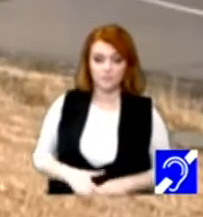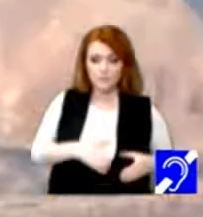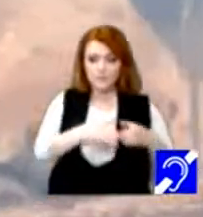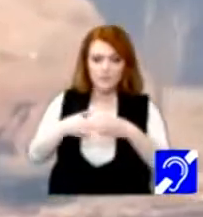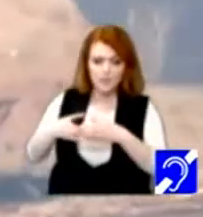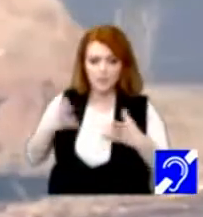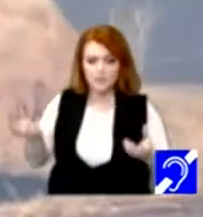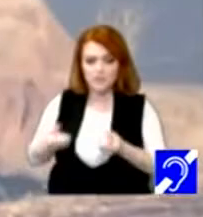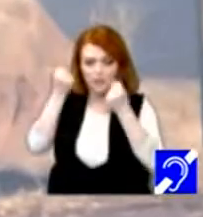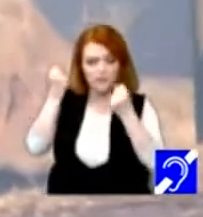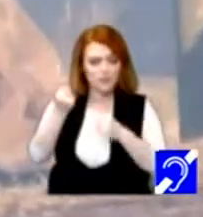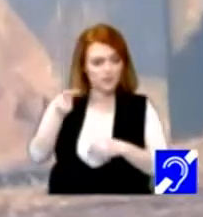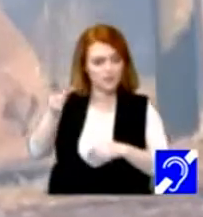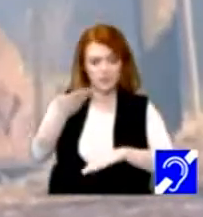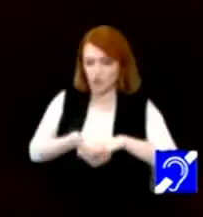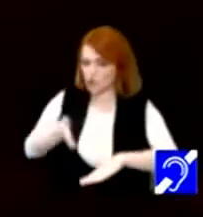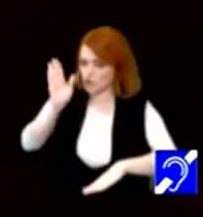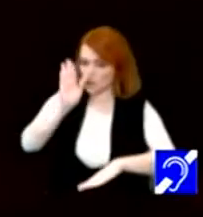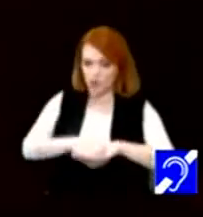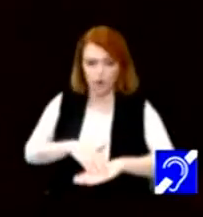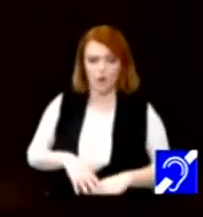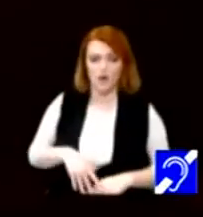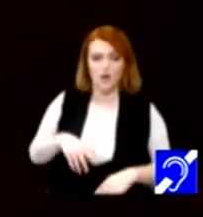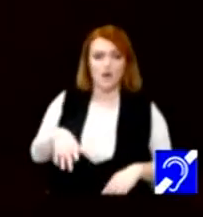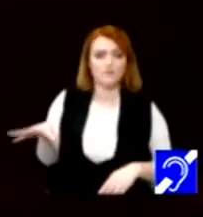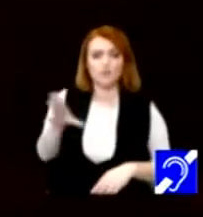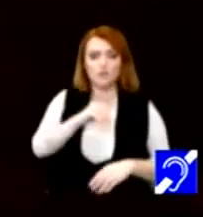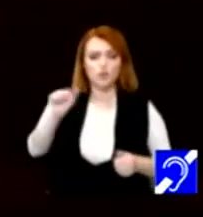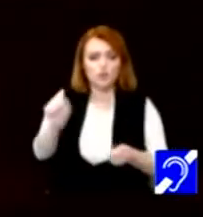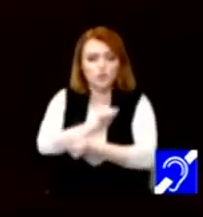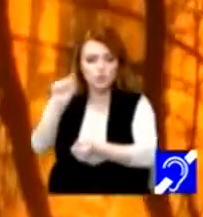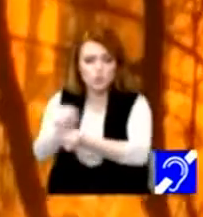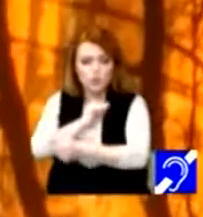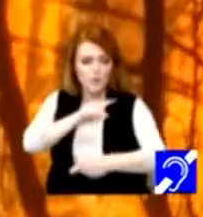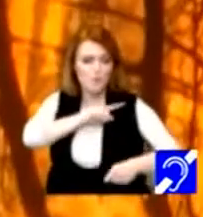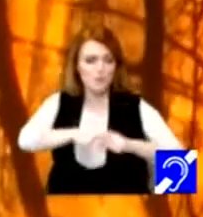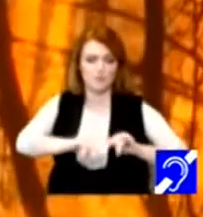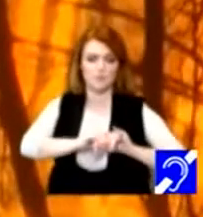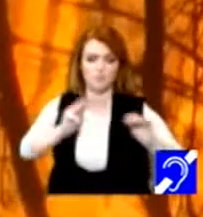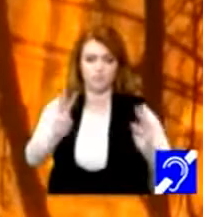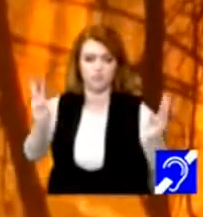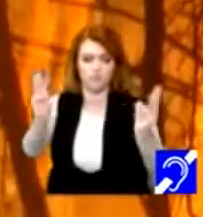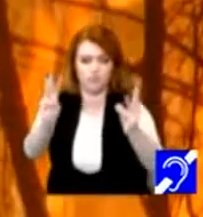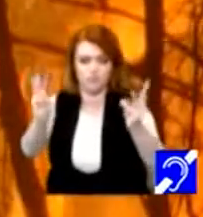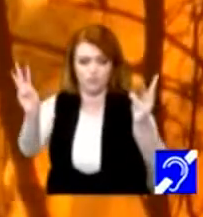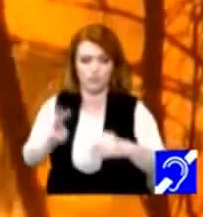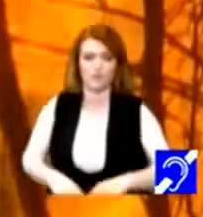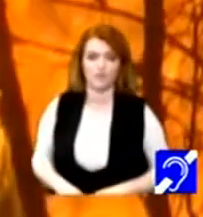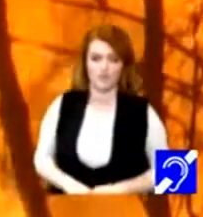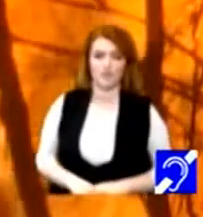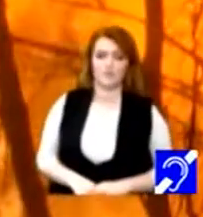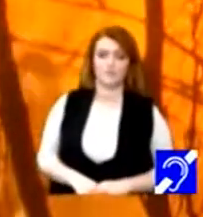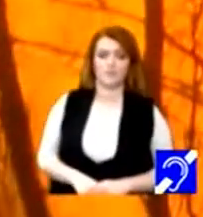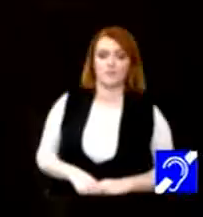de intervenție au de înfruntat mari greutăți. Vegetația e atât de uscată încât se aprinde imediat. La fel ca mare parte din vestul Statelor